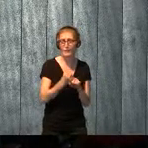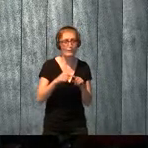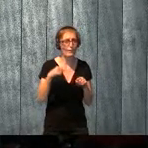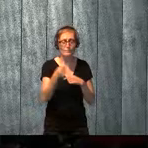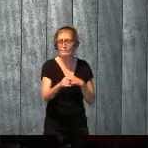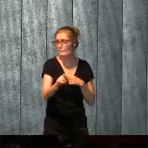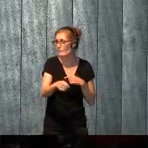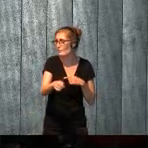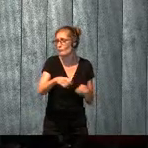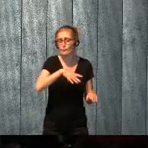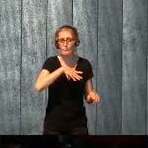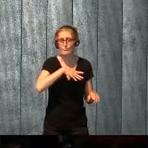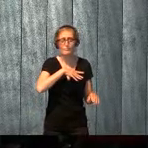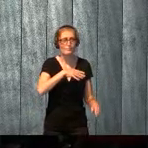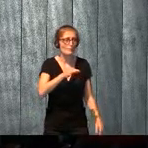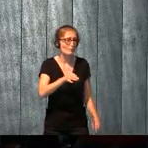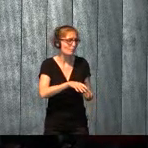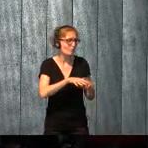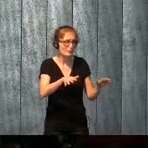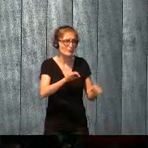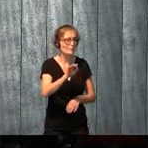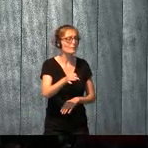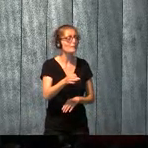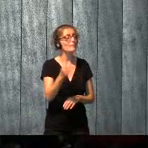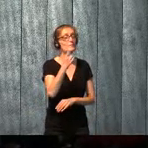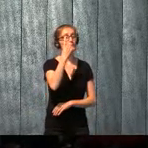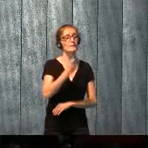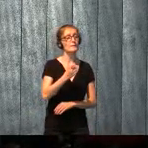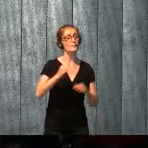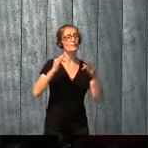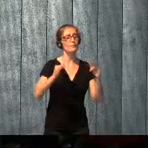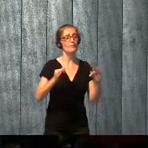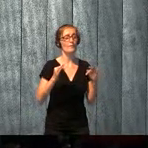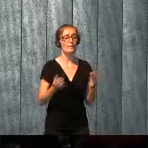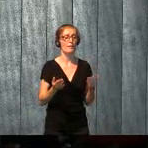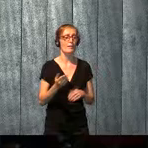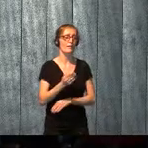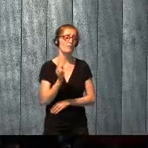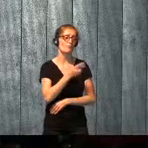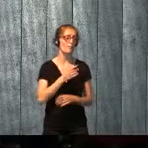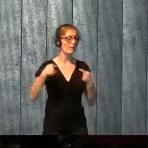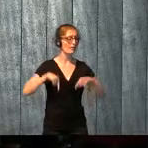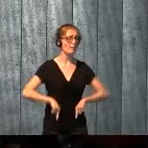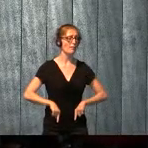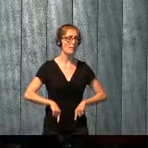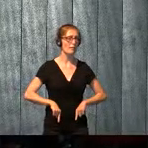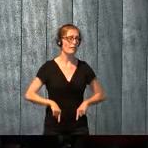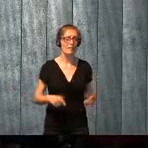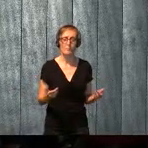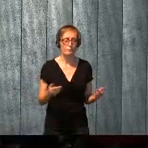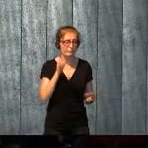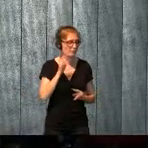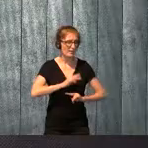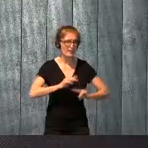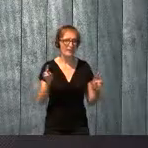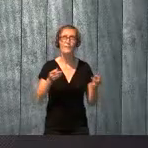c'est évident. Parce que, mais la question que vous avez posée par rapport aux chefs d'État qui veulent se retenir par rapport... Mais ça, ça n'a rien à voir avec